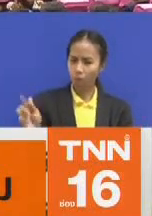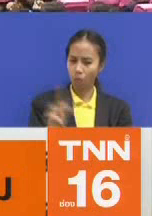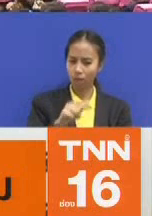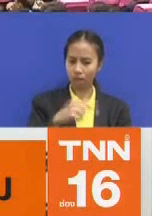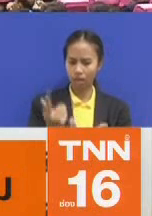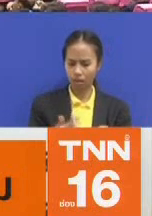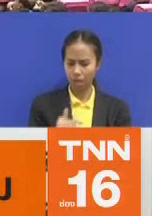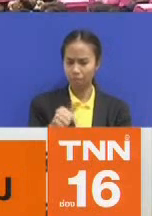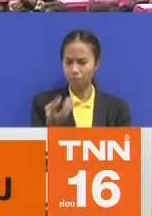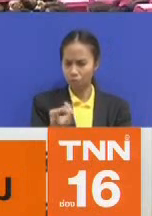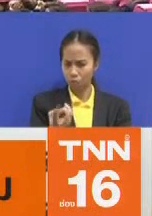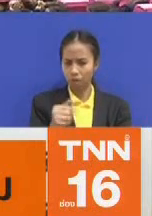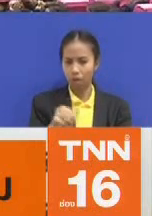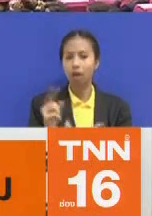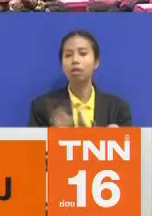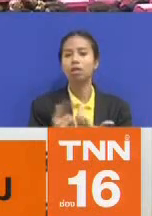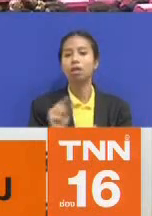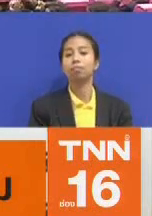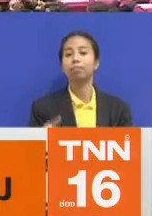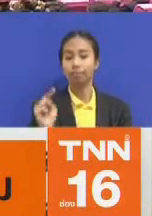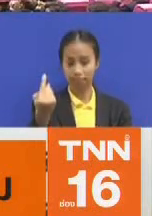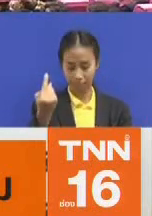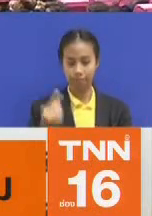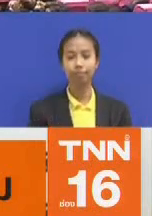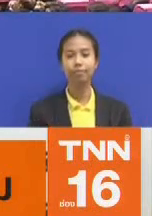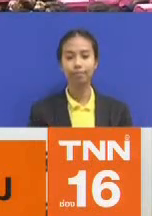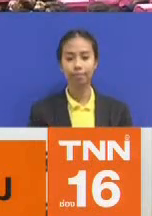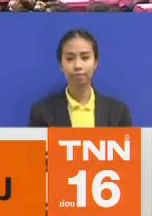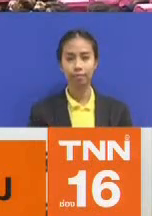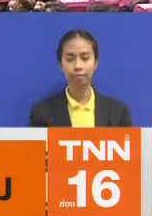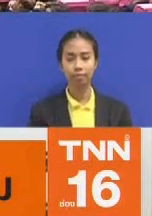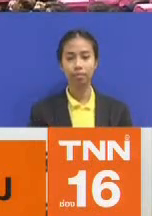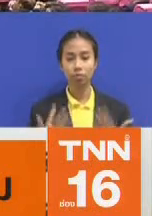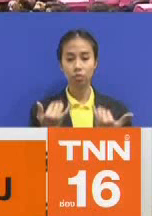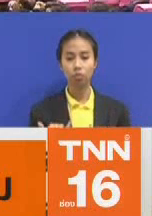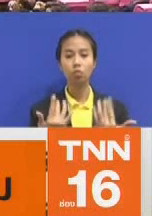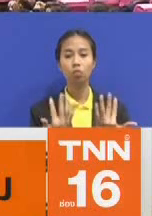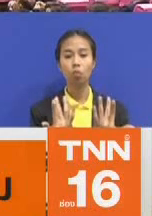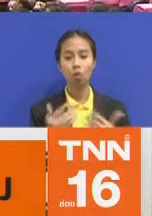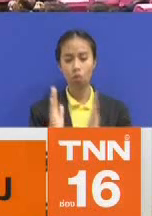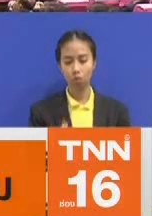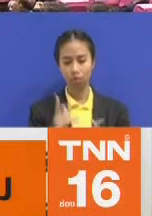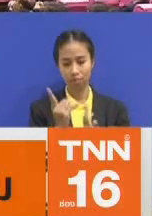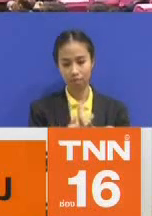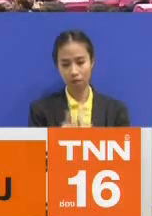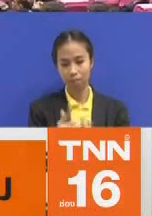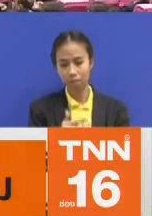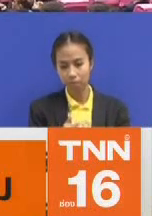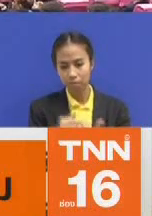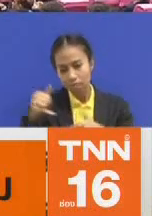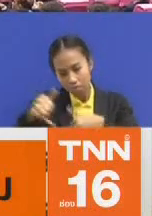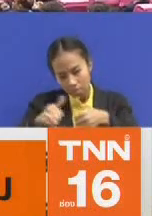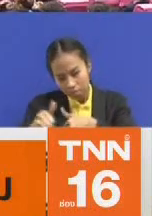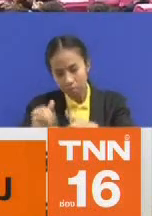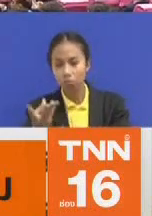านสภาผู้แทนราษฎรออกไปก่อนนั้นในช่วงบ่ายนี้ที่มีการเปิดการประชุมจะมีการขอถอนญัตติออกไปหรือไม่นะครับเพื่อเดินห